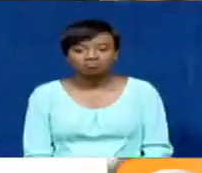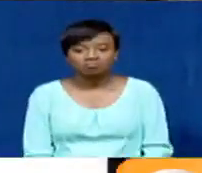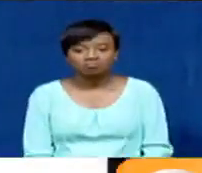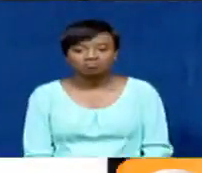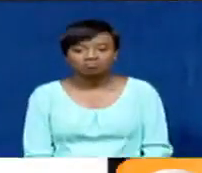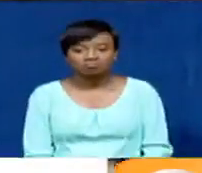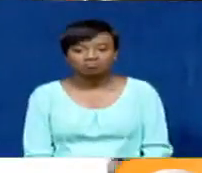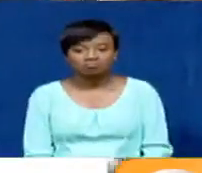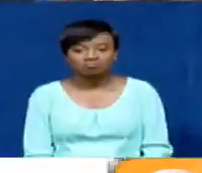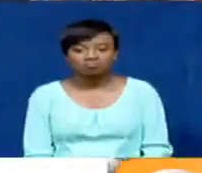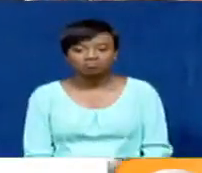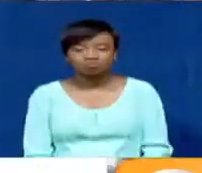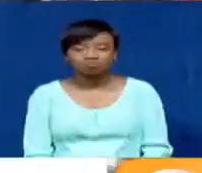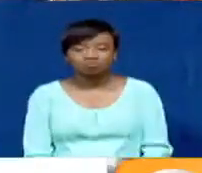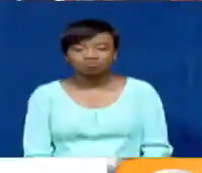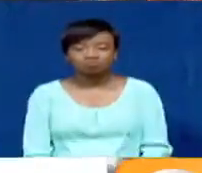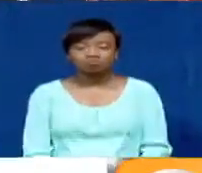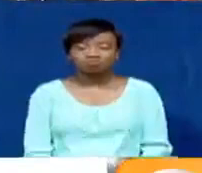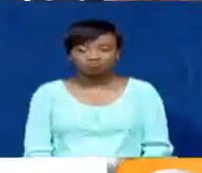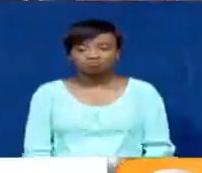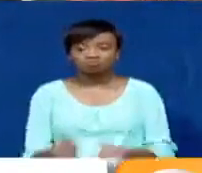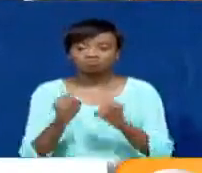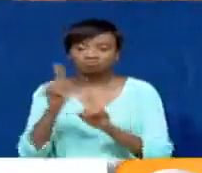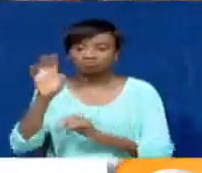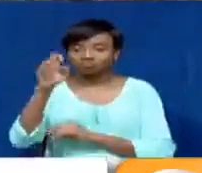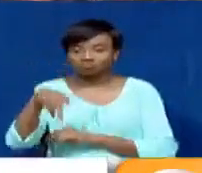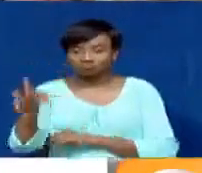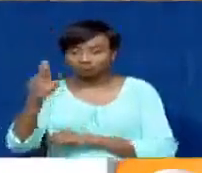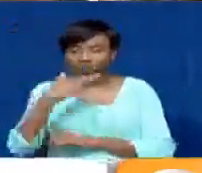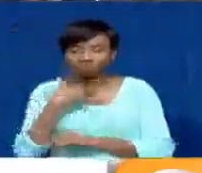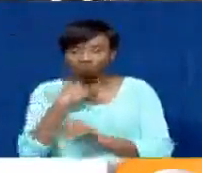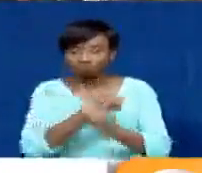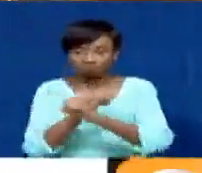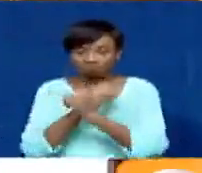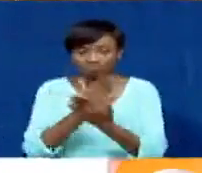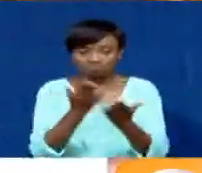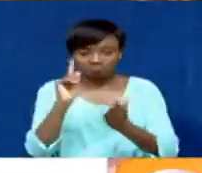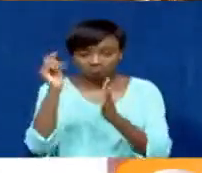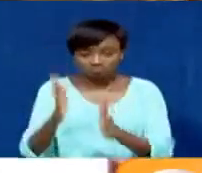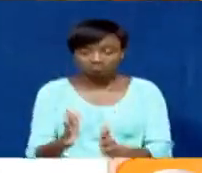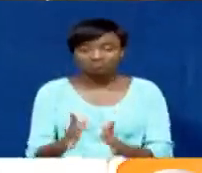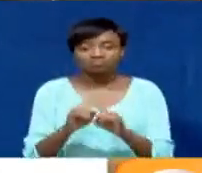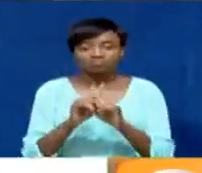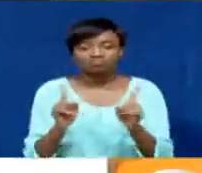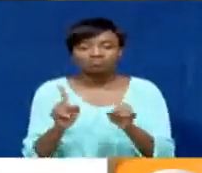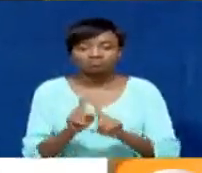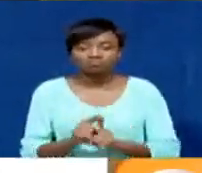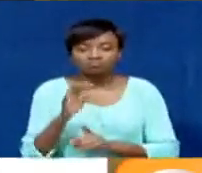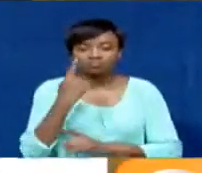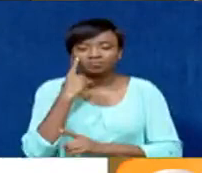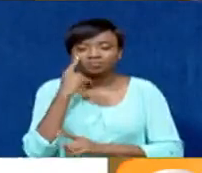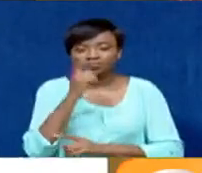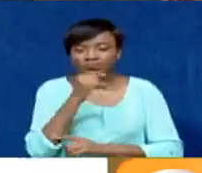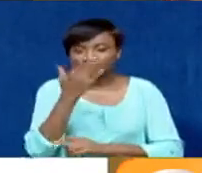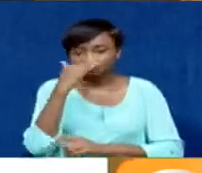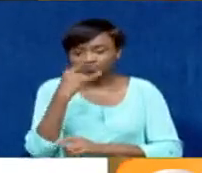Hata hivyo, ni hazina hiyo ndiyo ililengwa kuwalinda Wakenya kutokana na machungu ya hali kama ile iliyoshuhudiwa katika muda